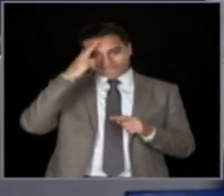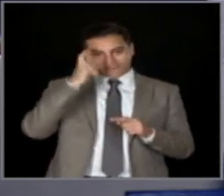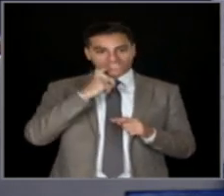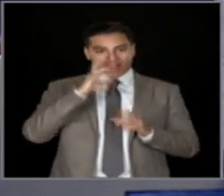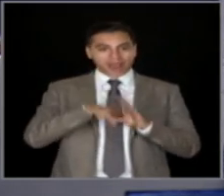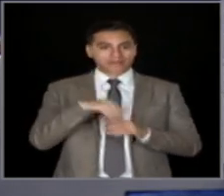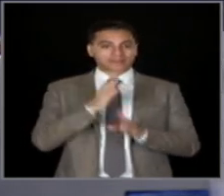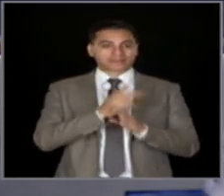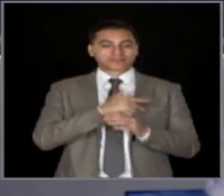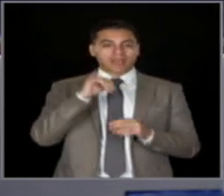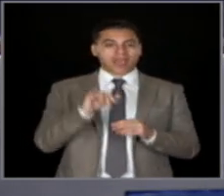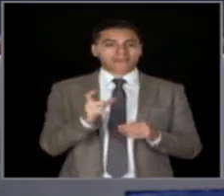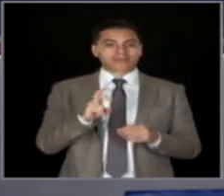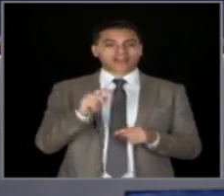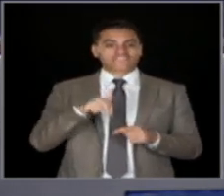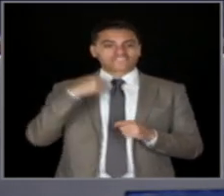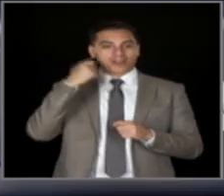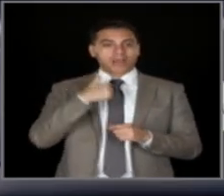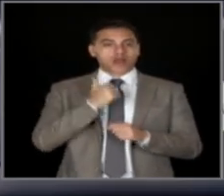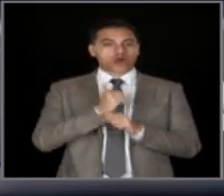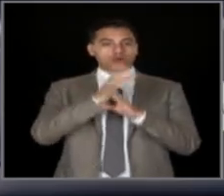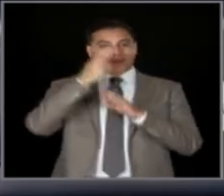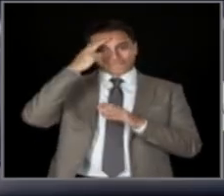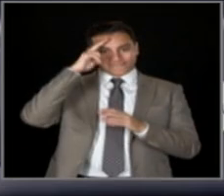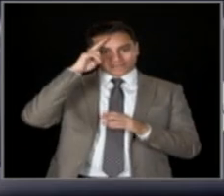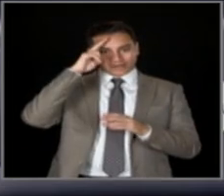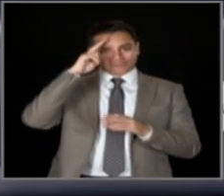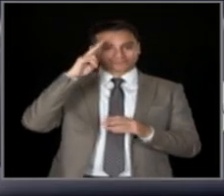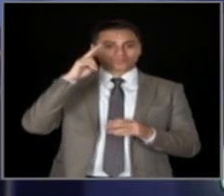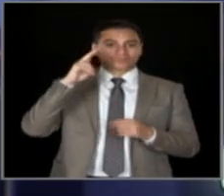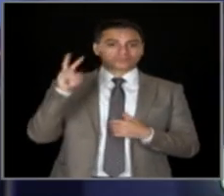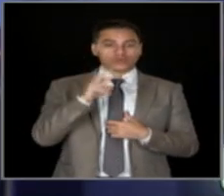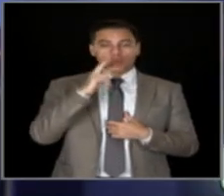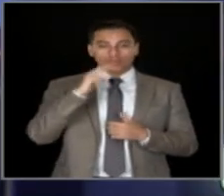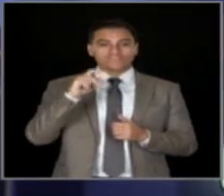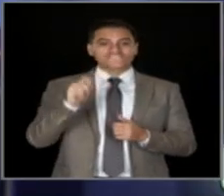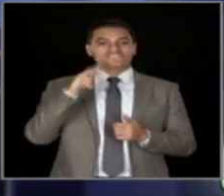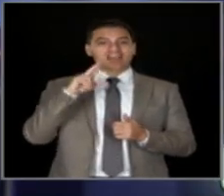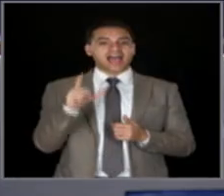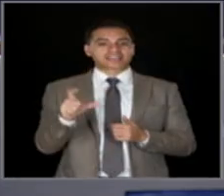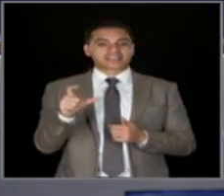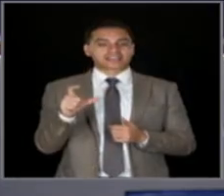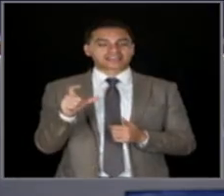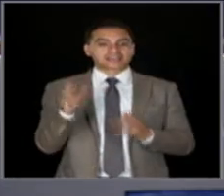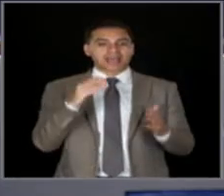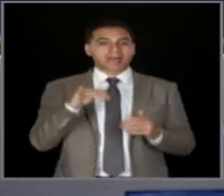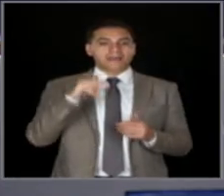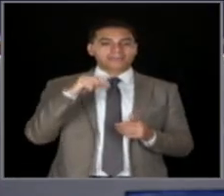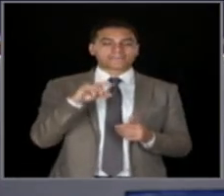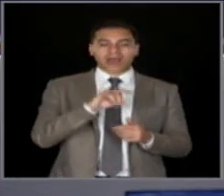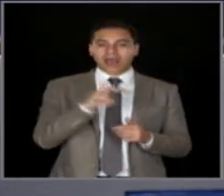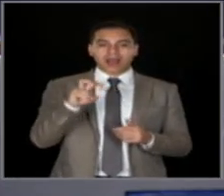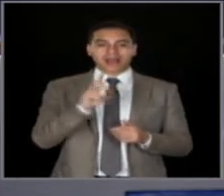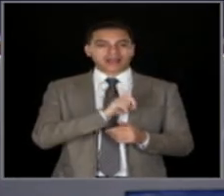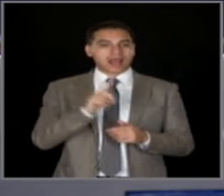في فيلم أنا حرة؟ مين بقى؟ انتوا الاثنين قلتوا فاتن حمام، هي لبنى عبد